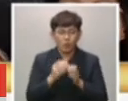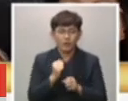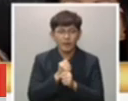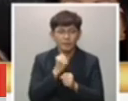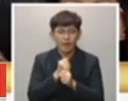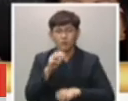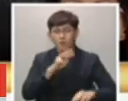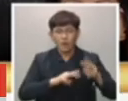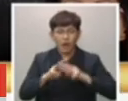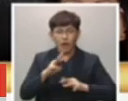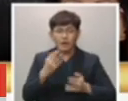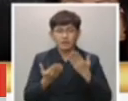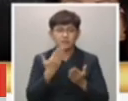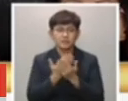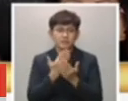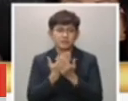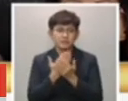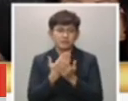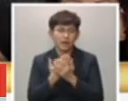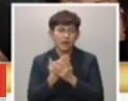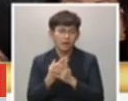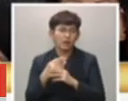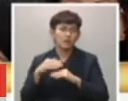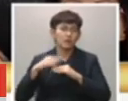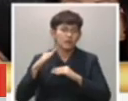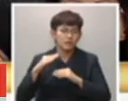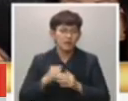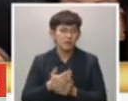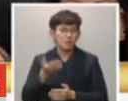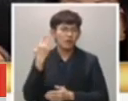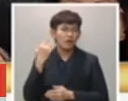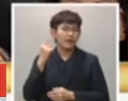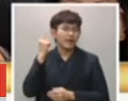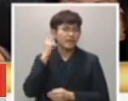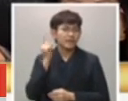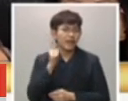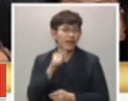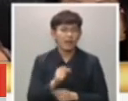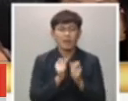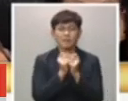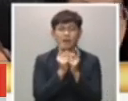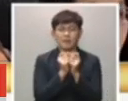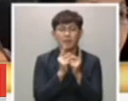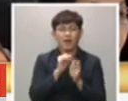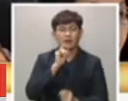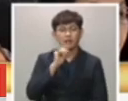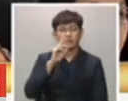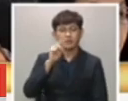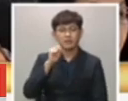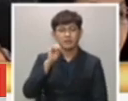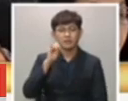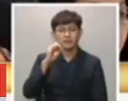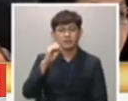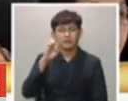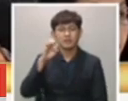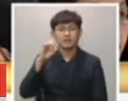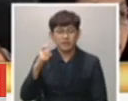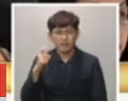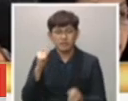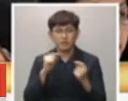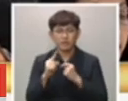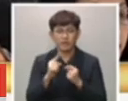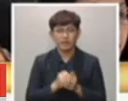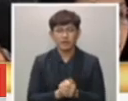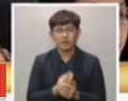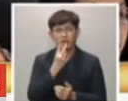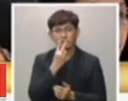ตอนในอดีตเราคงเคยได้ยินกันเขาบอกว่าใช้มาม่าอินเด็กซ์หรือตัวชี้วัดที่ไปดูอัตราการขายย